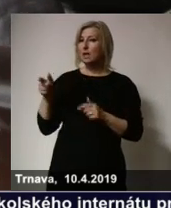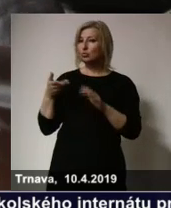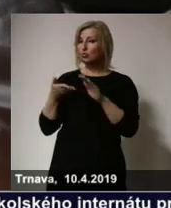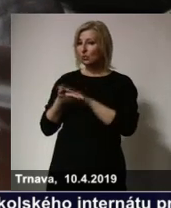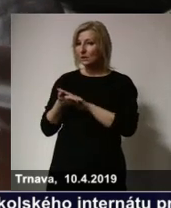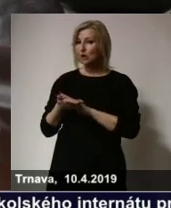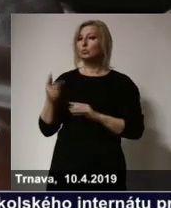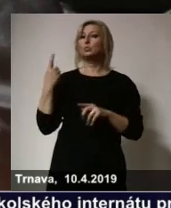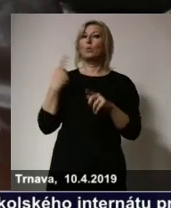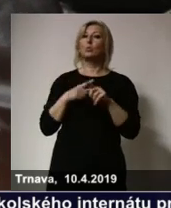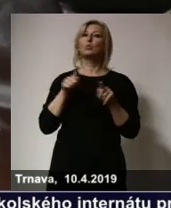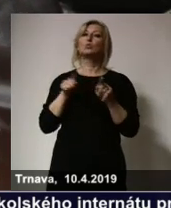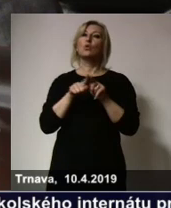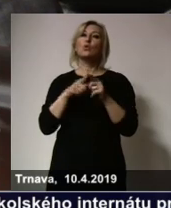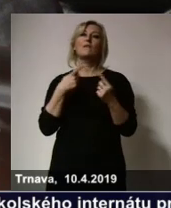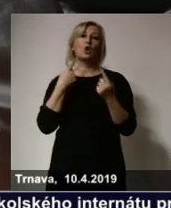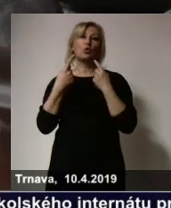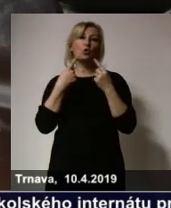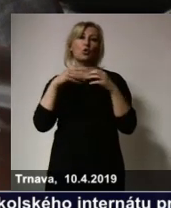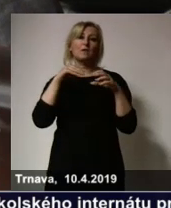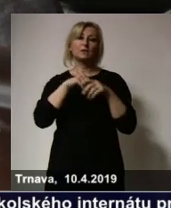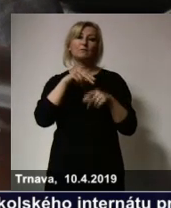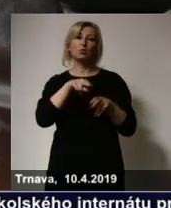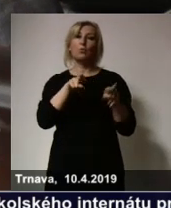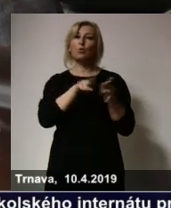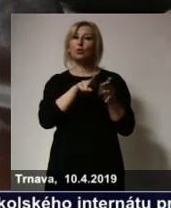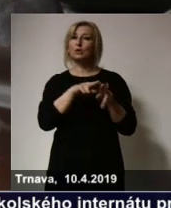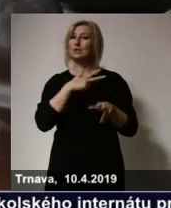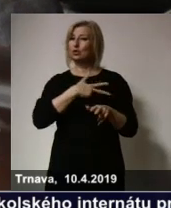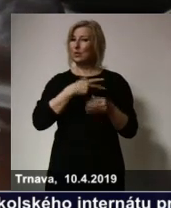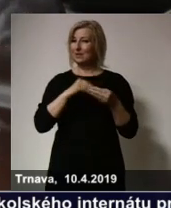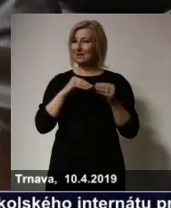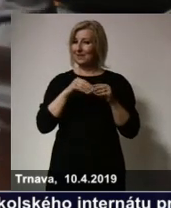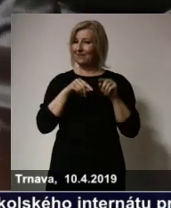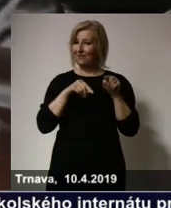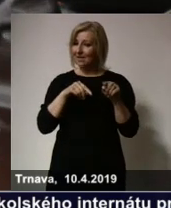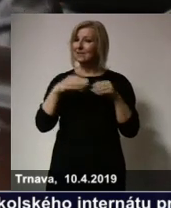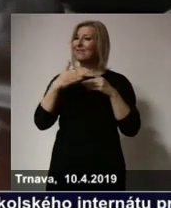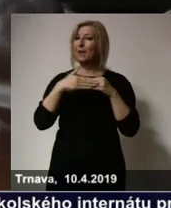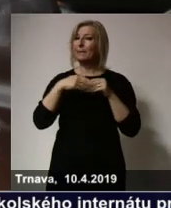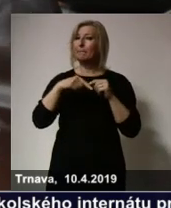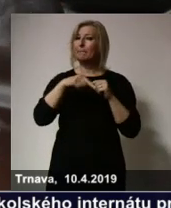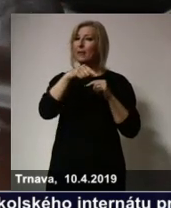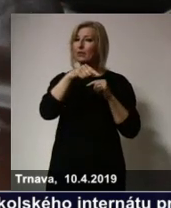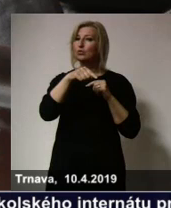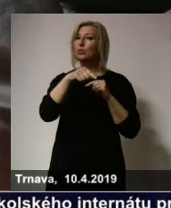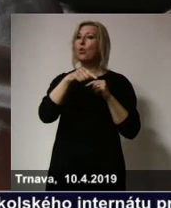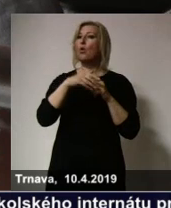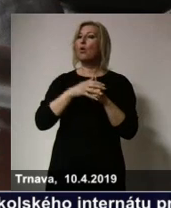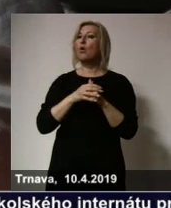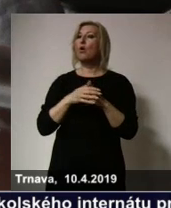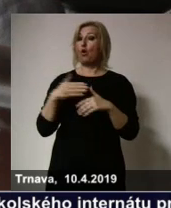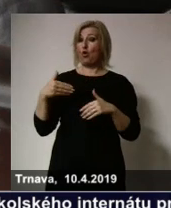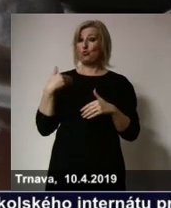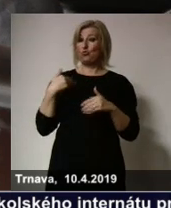rezortom z rodiny a sociálnych vecí, ktoré vlastní v nedaleko od našej